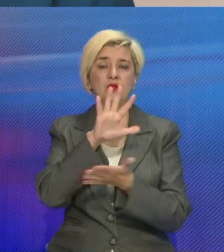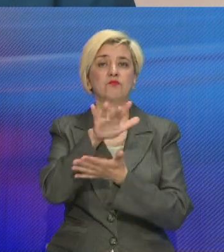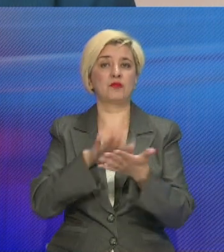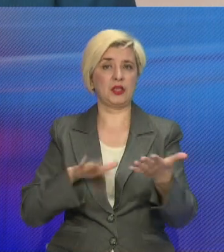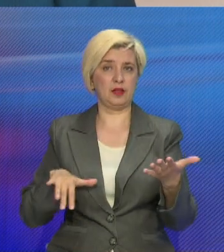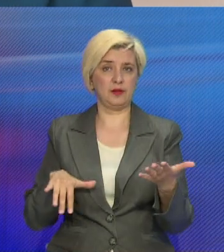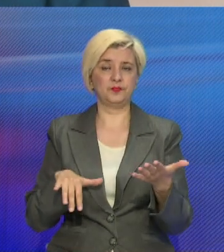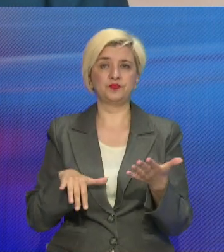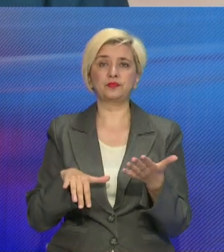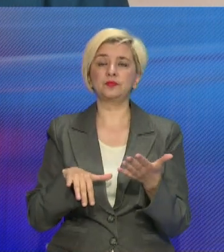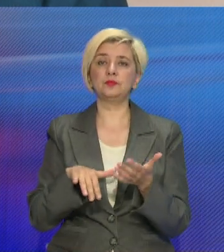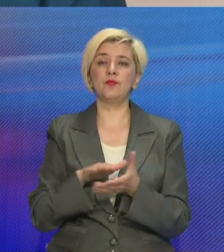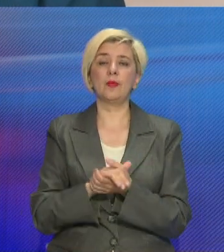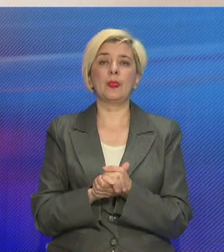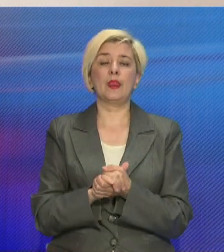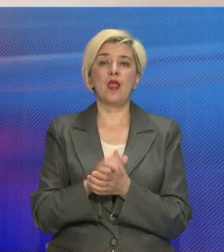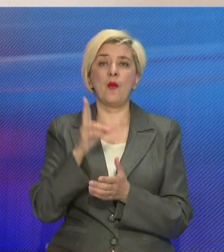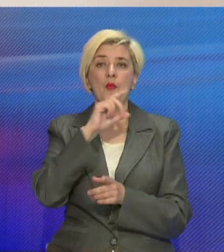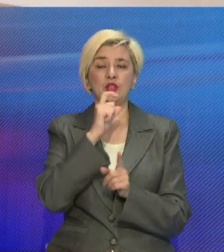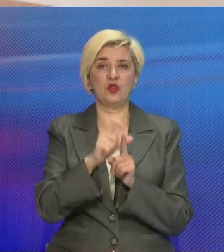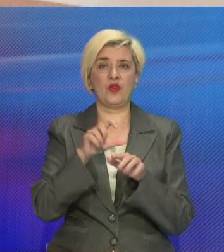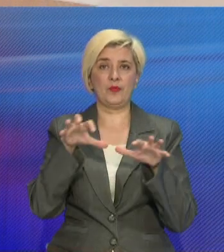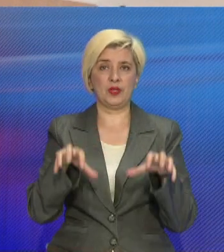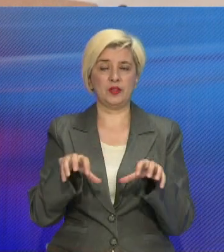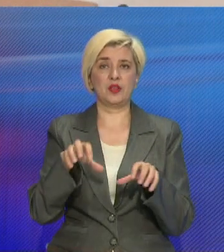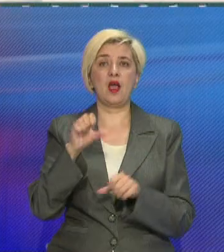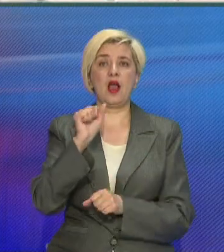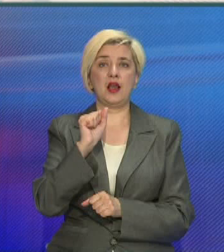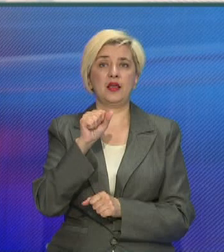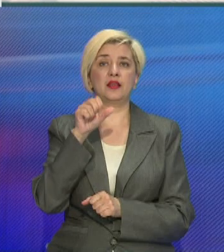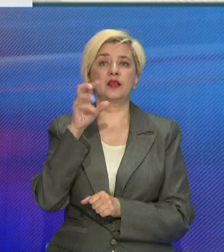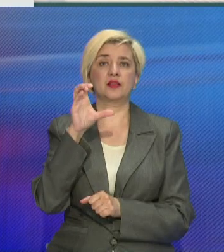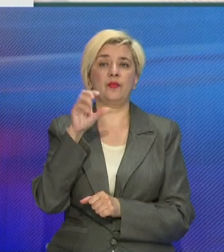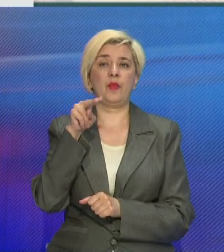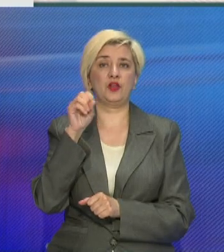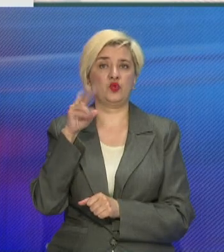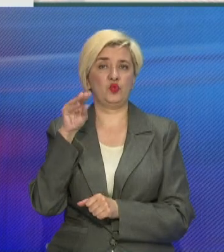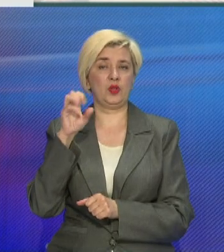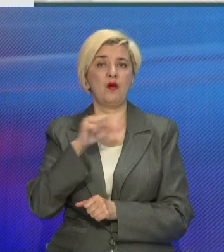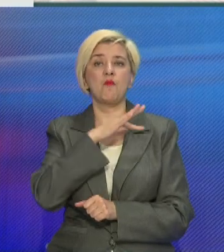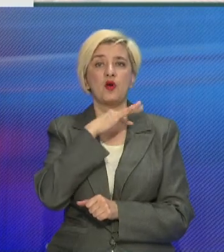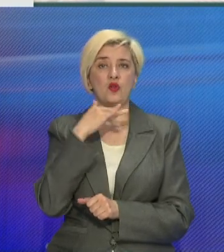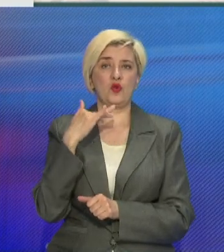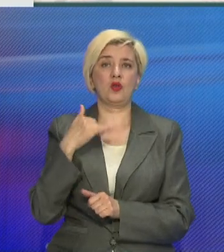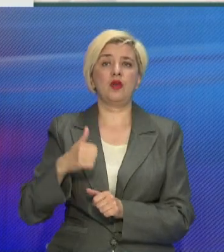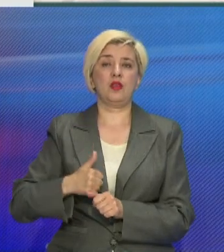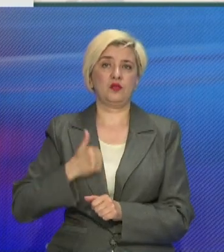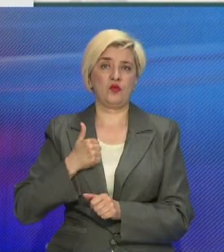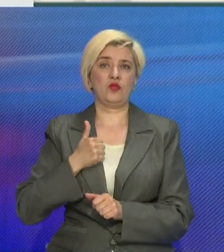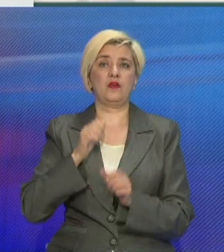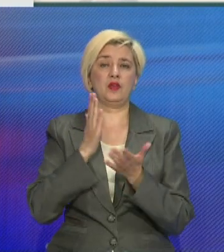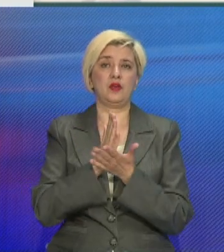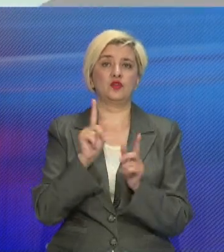словам старшини Гродинского областного совета депутатов Алены Пасюты, еще многим достойным молодым белорусам есть что